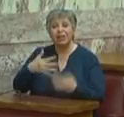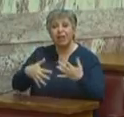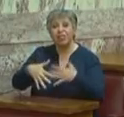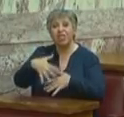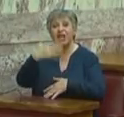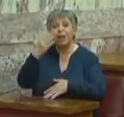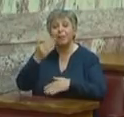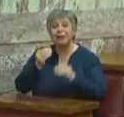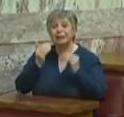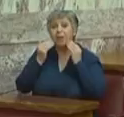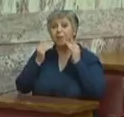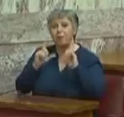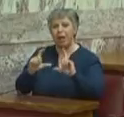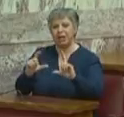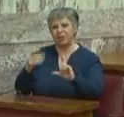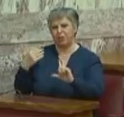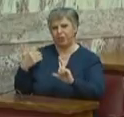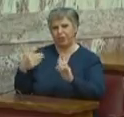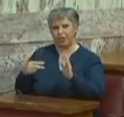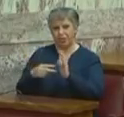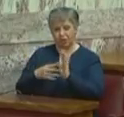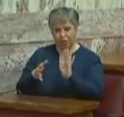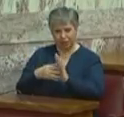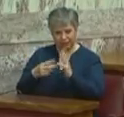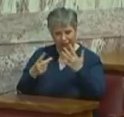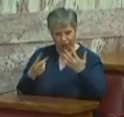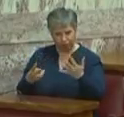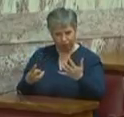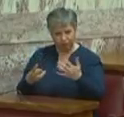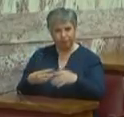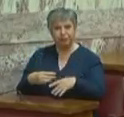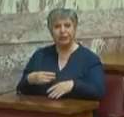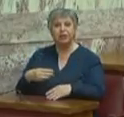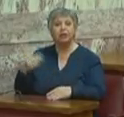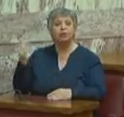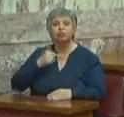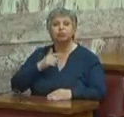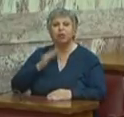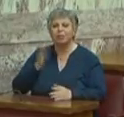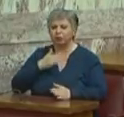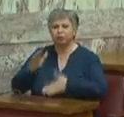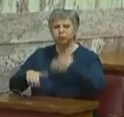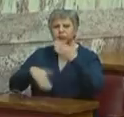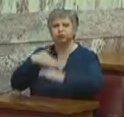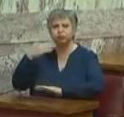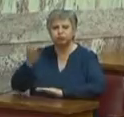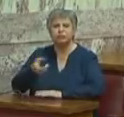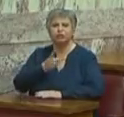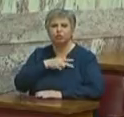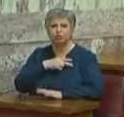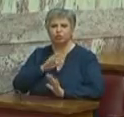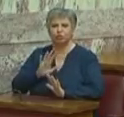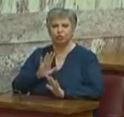2018, αμέσως κινήθηκε η υπηρεσιακή διαδικασία και